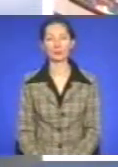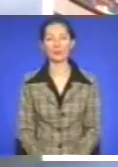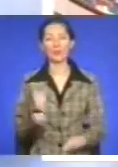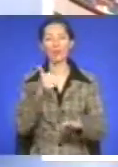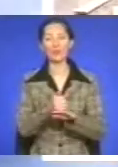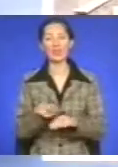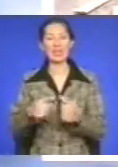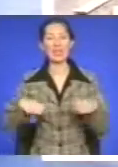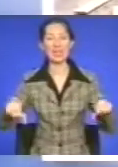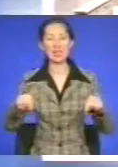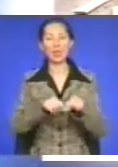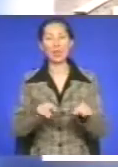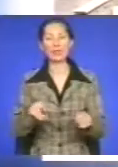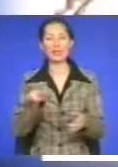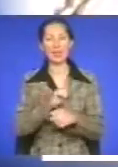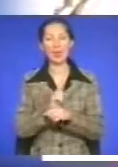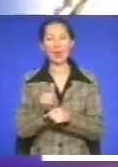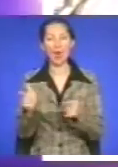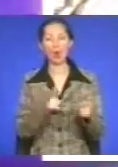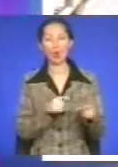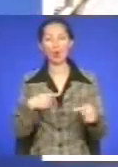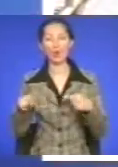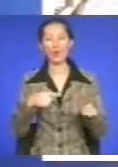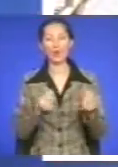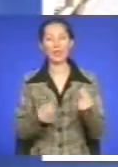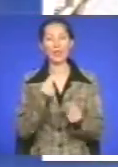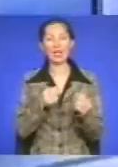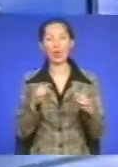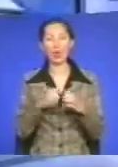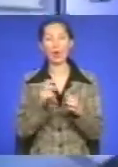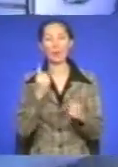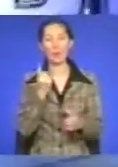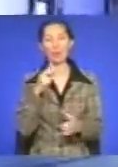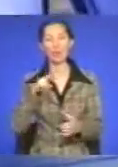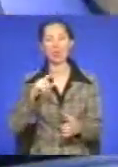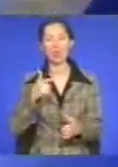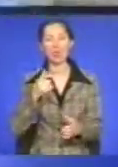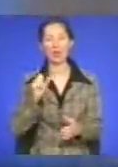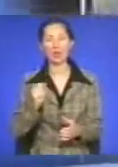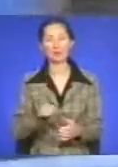Головний стадіон Тернополя готують до футбольних ігор команд першої ліги.